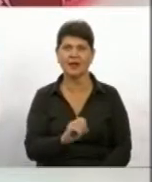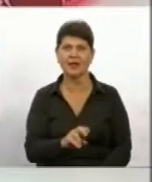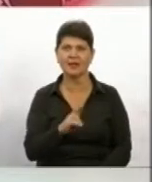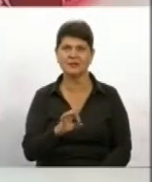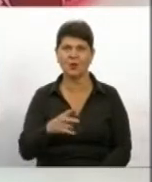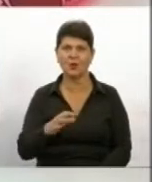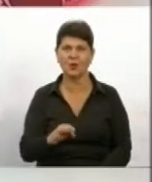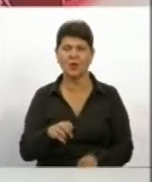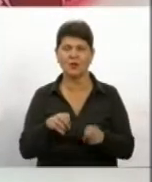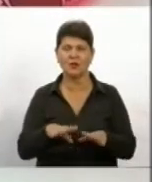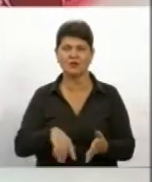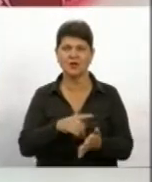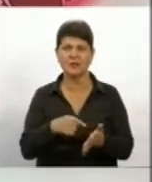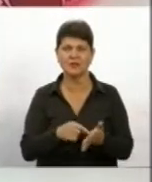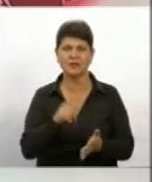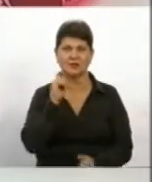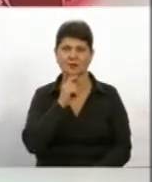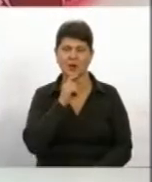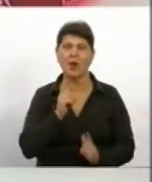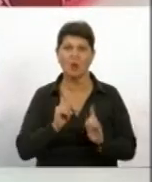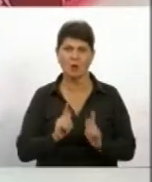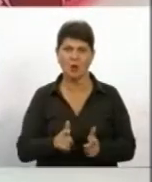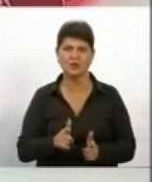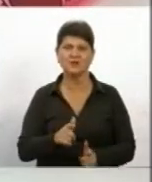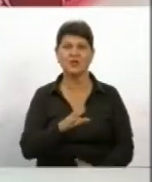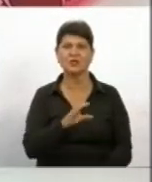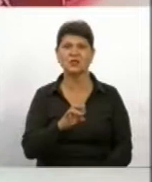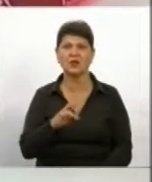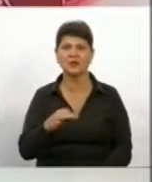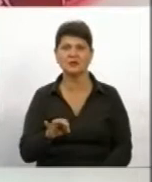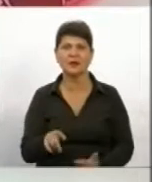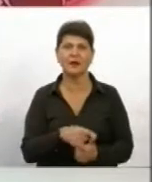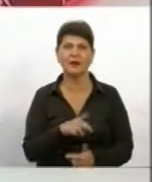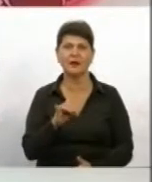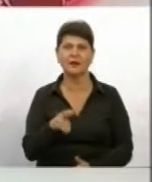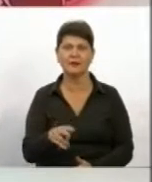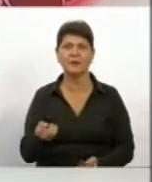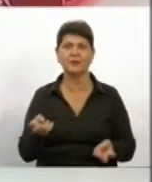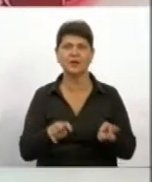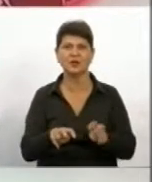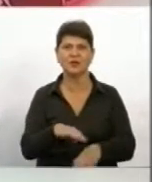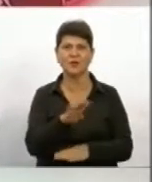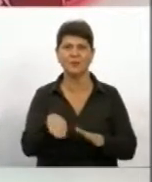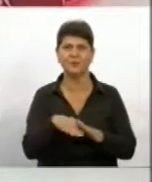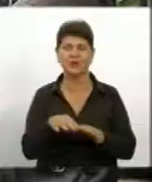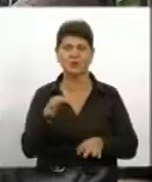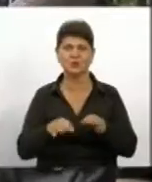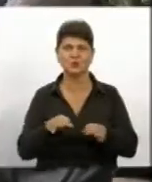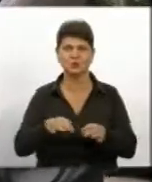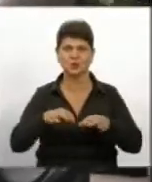виніс Вінницький міський суд. Чи погодився з ним Салецький і чому під стіни суду прийшли віряни, знає Івана Дзівінська.